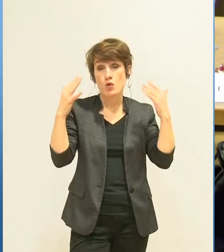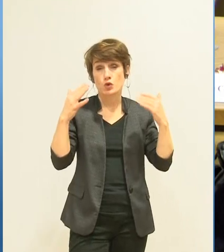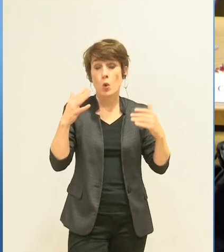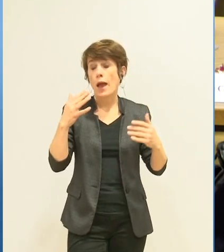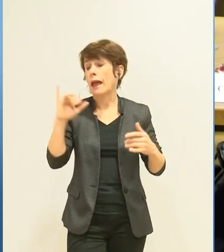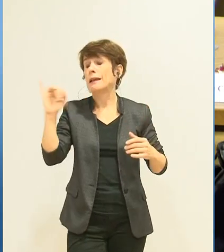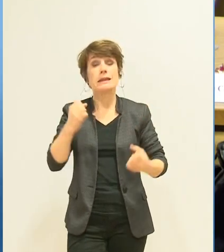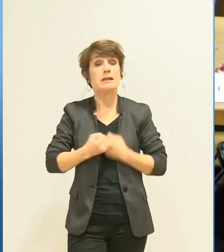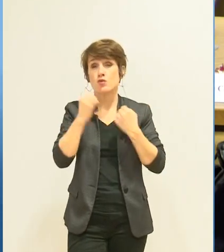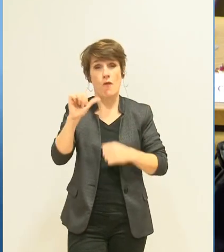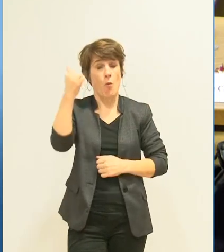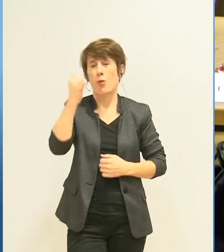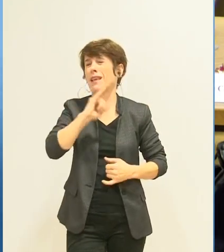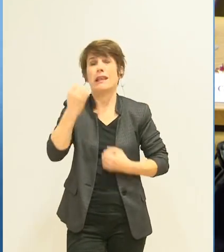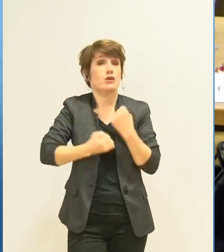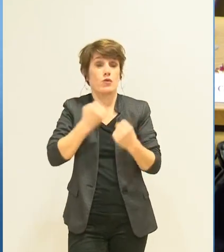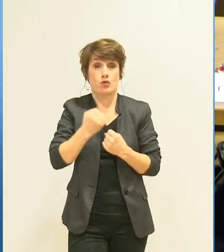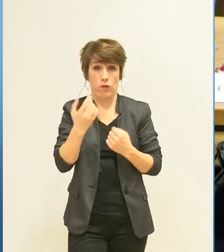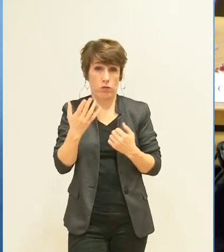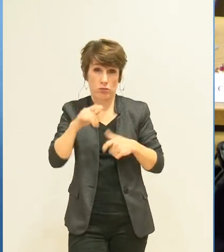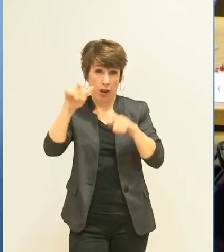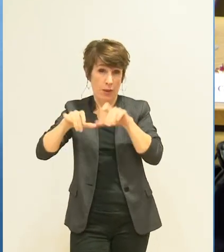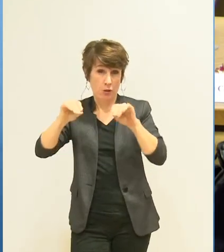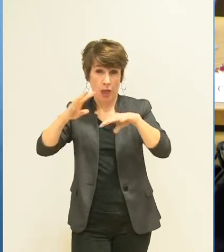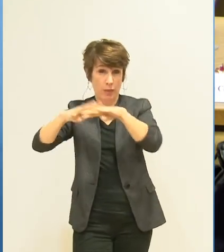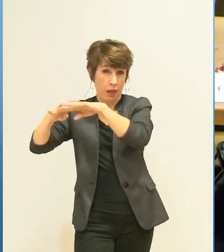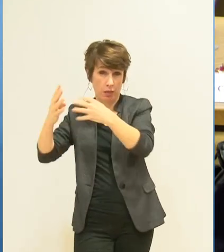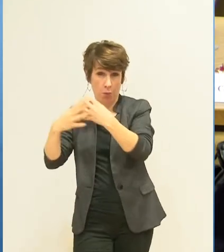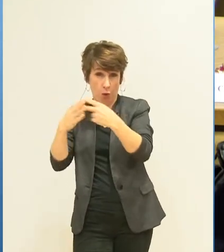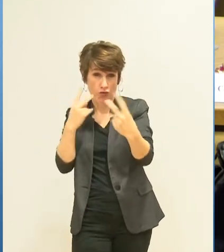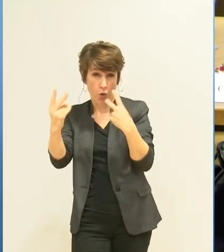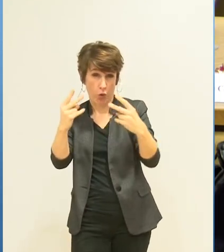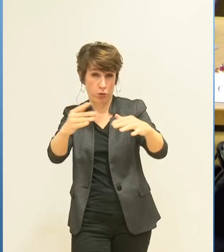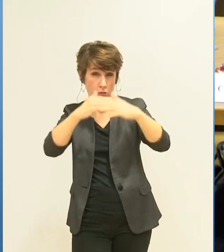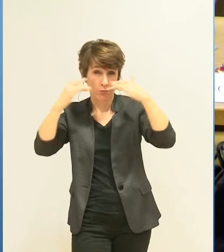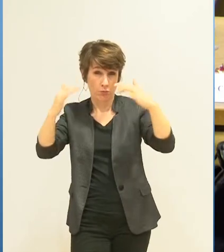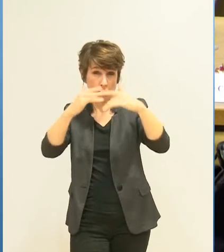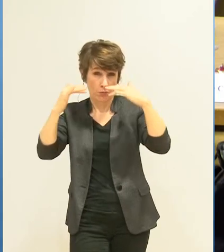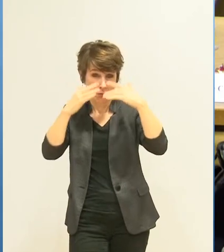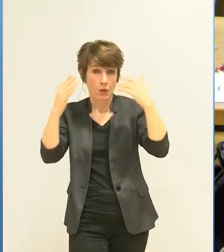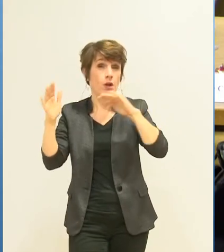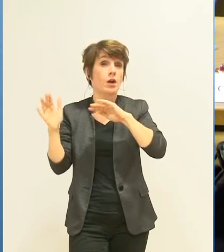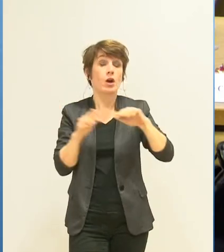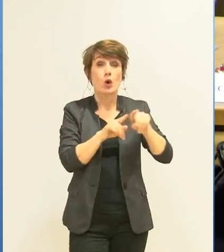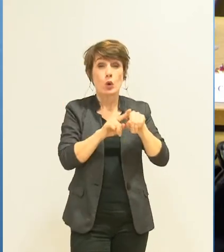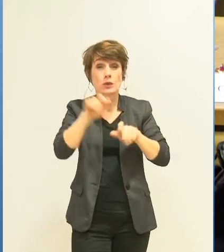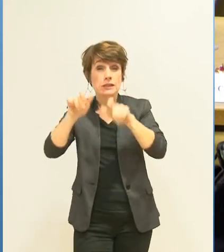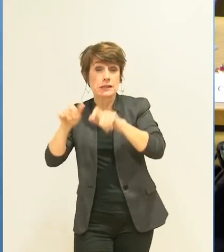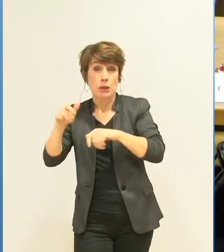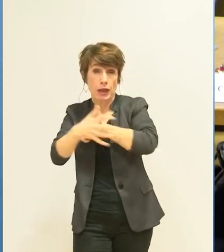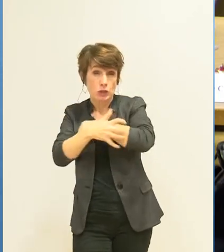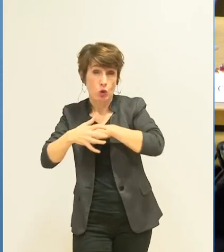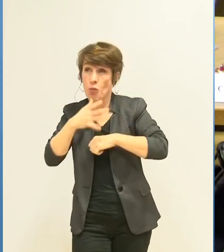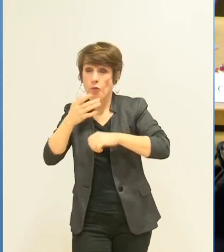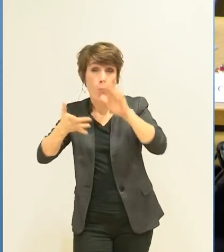où se concentre la pollution les populations défavorisées n'ont pas non plus les moyens de fuir la fournaise estivale et subissent donc de plein fouet les